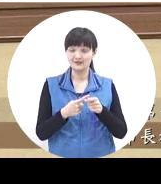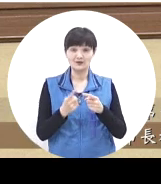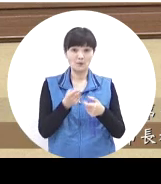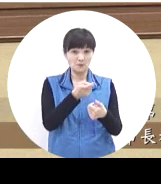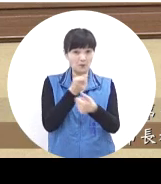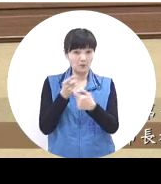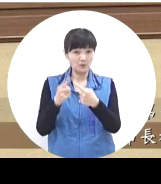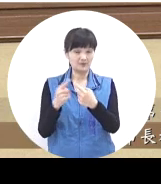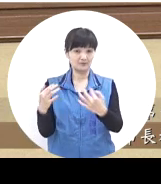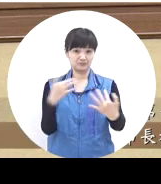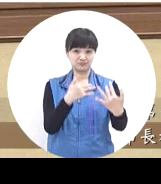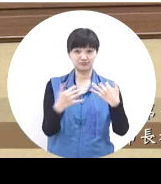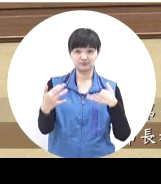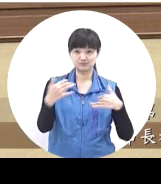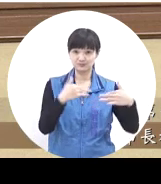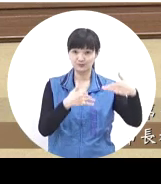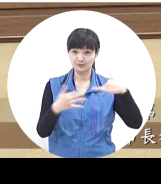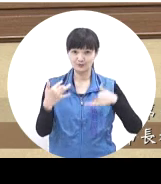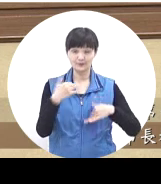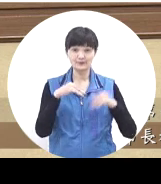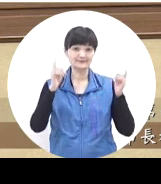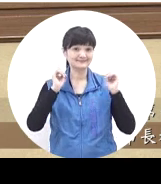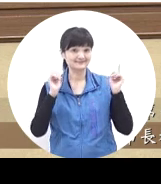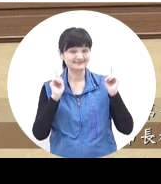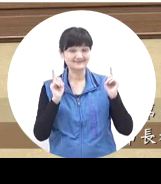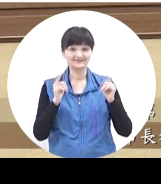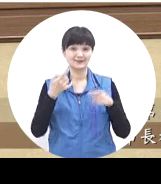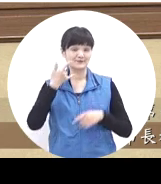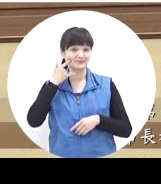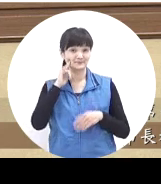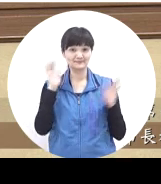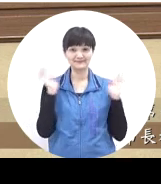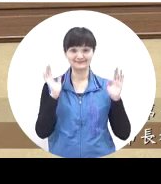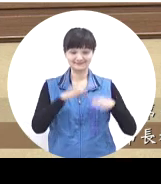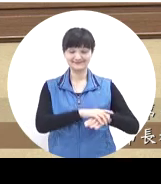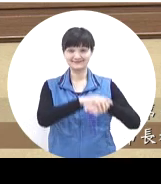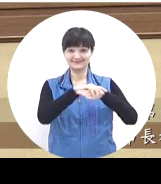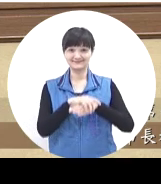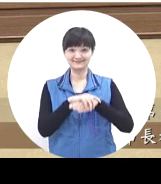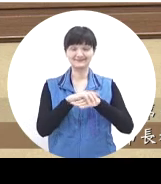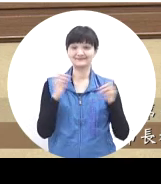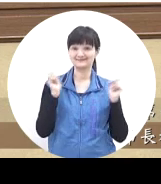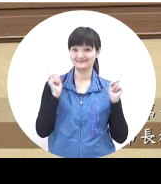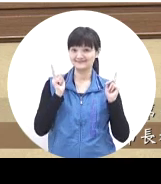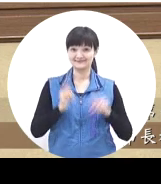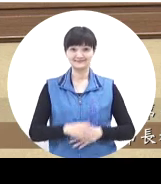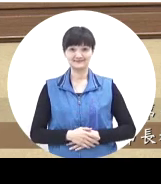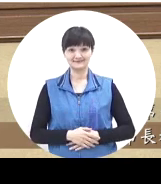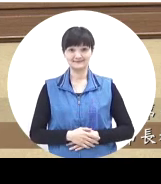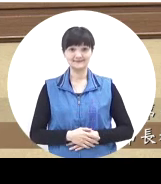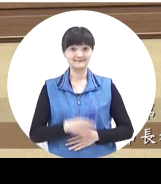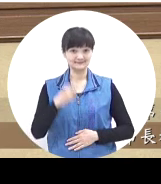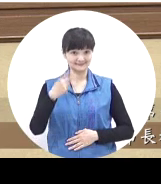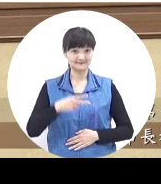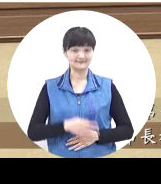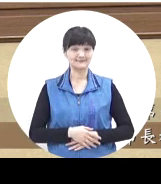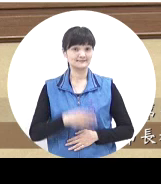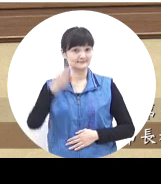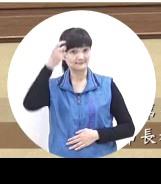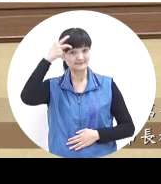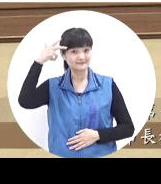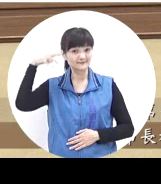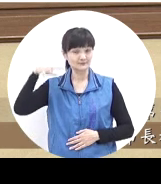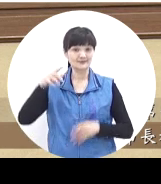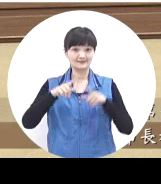人到我们新北市来亲子游乐。至于大河之洲的计划，是在新庄大